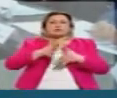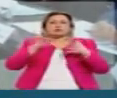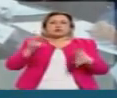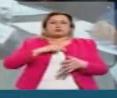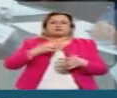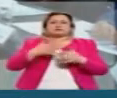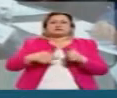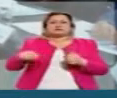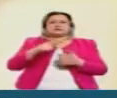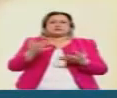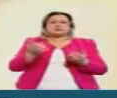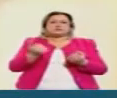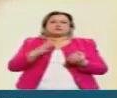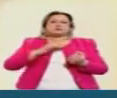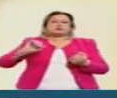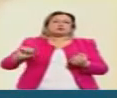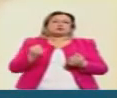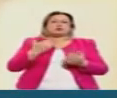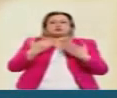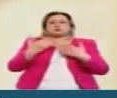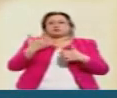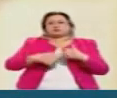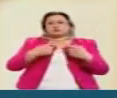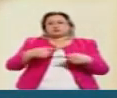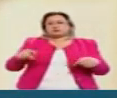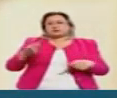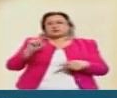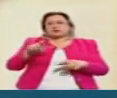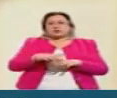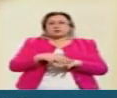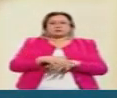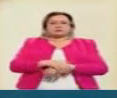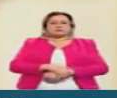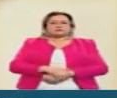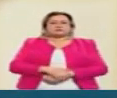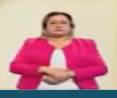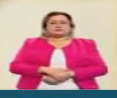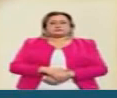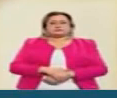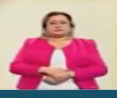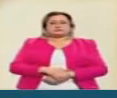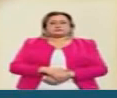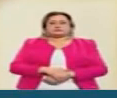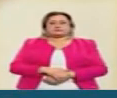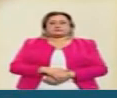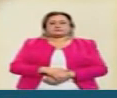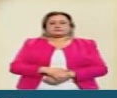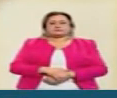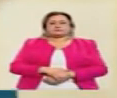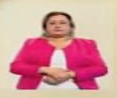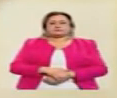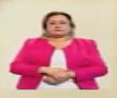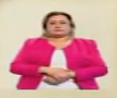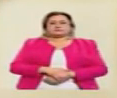арасындағы достық қарым-қатынасты нығайту. Соңғы кезде Қазақстанда қоғамдық келісім мына сынға түсіп